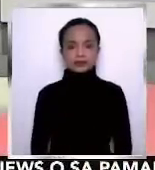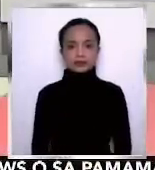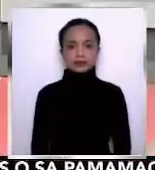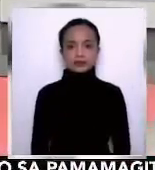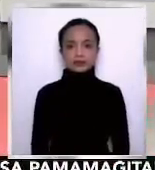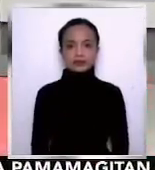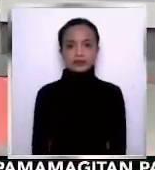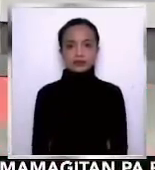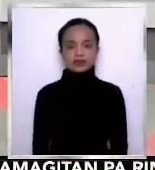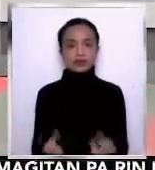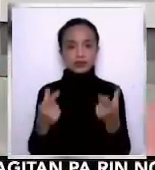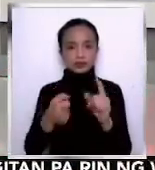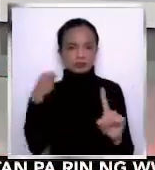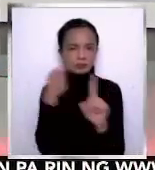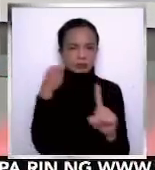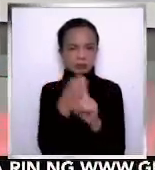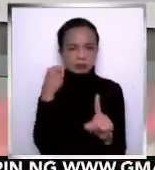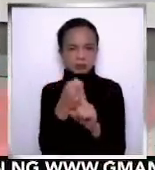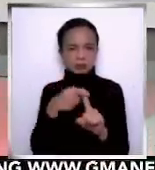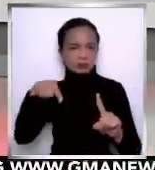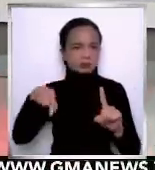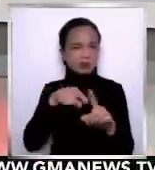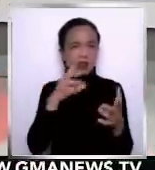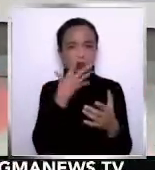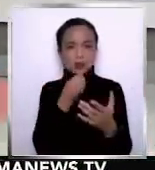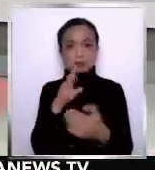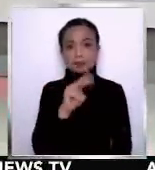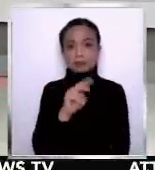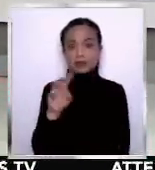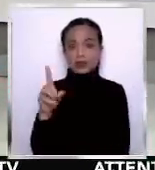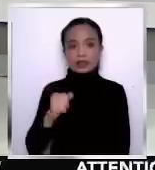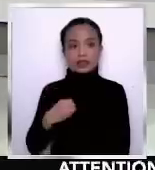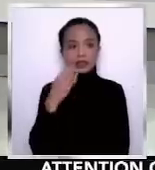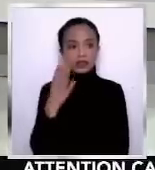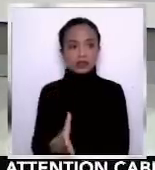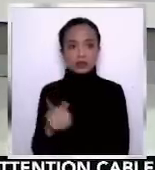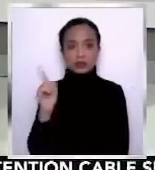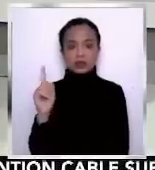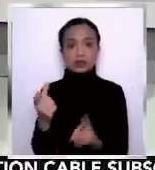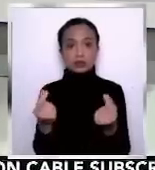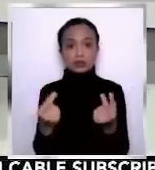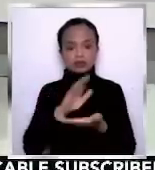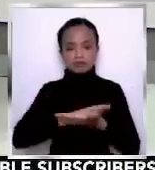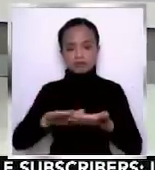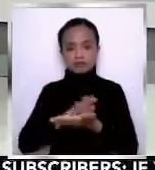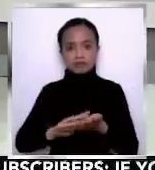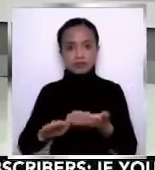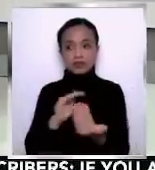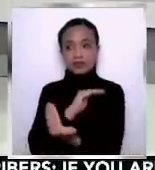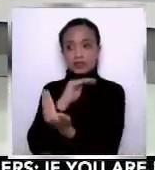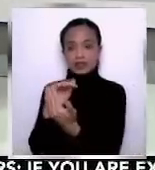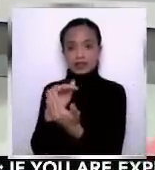Pinagsusuntok at pinagsisipa ang ilang tauhan ng MMDA sa gitna ng kanilang clearing operation laban sa mga